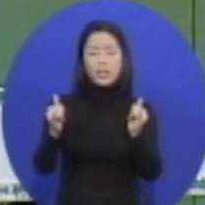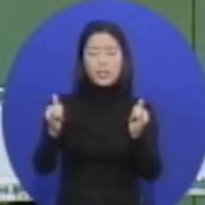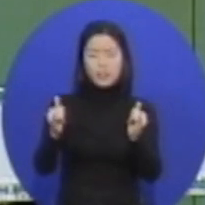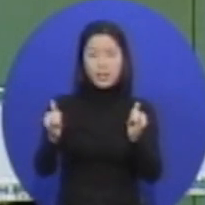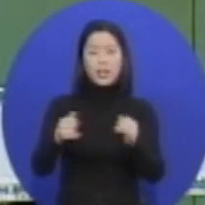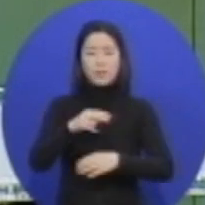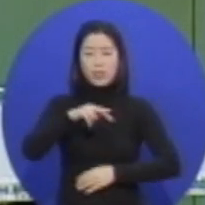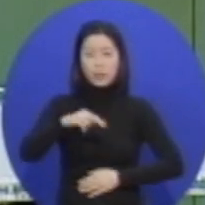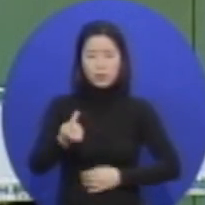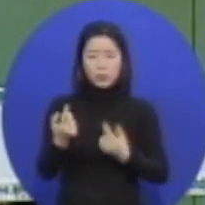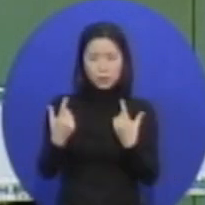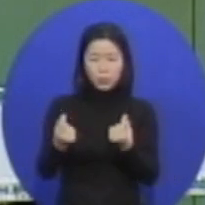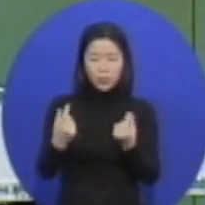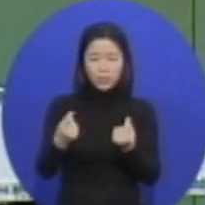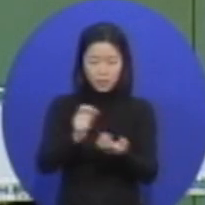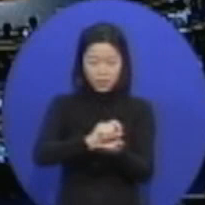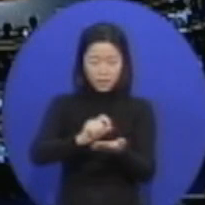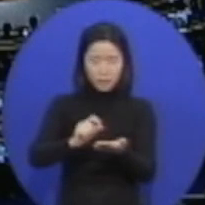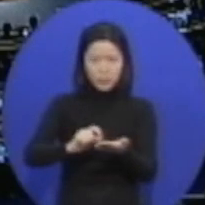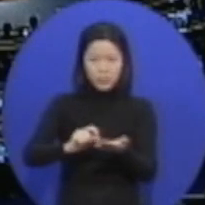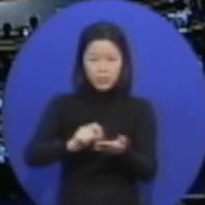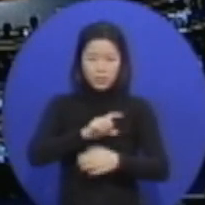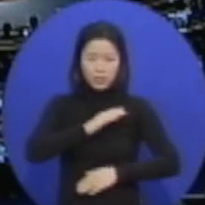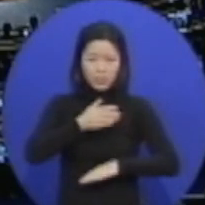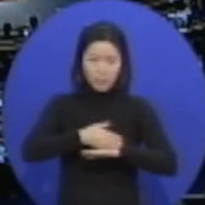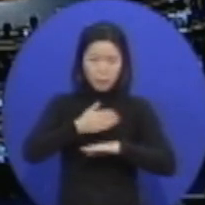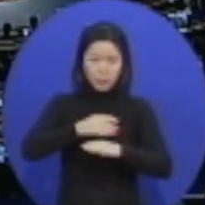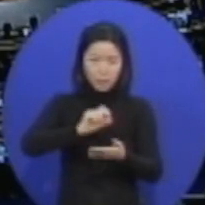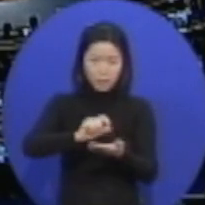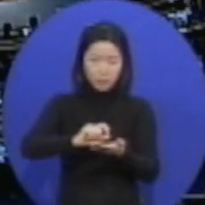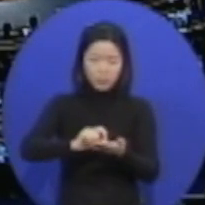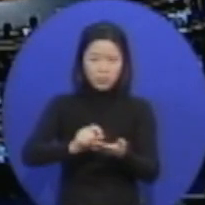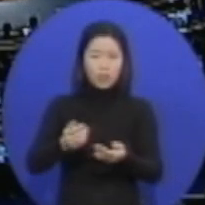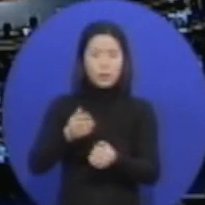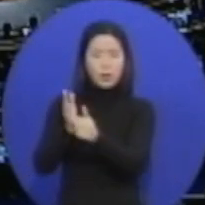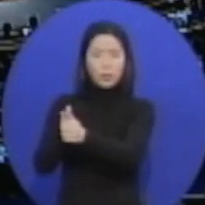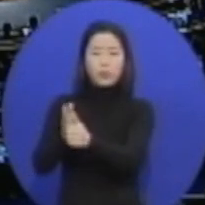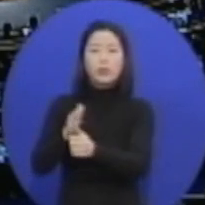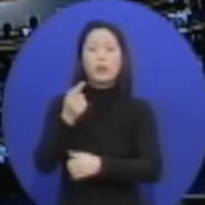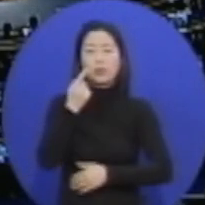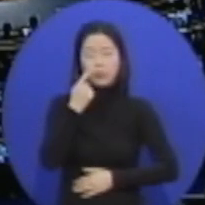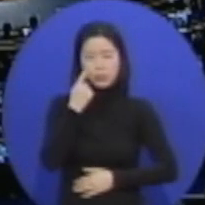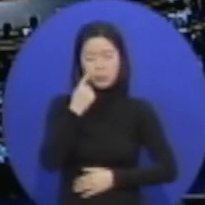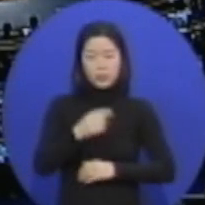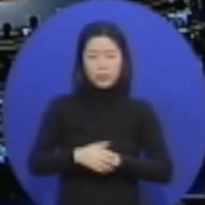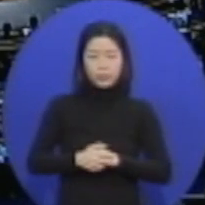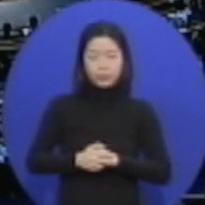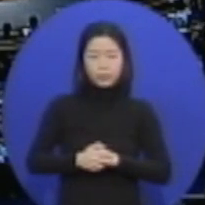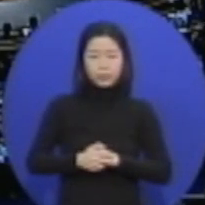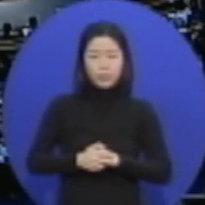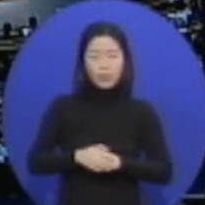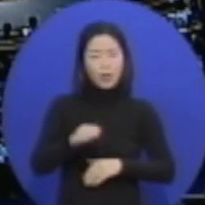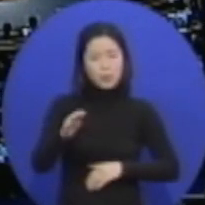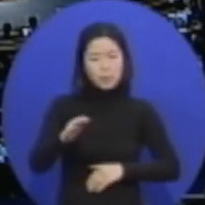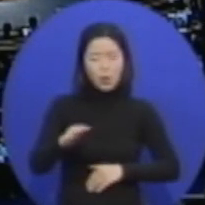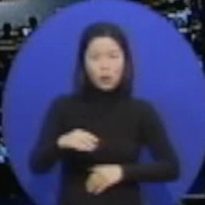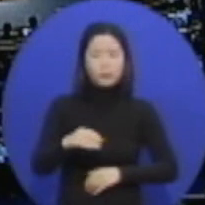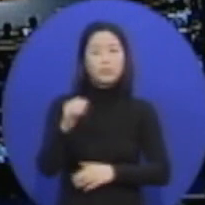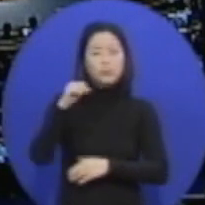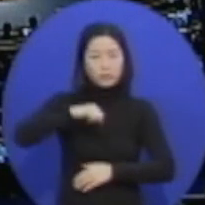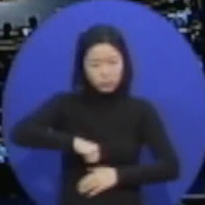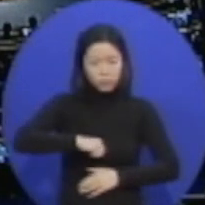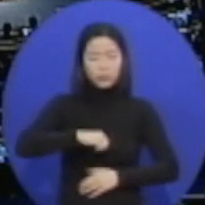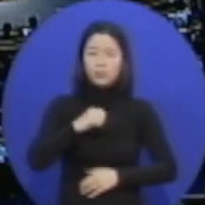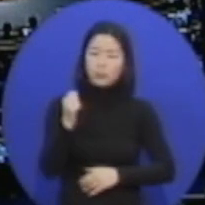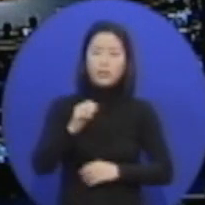이를 교우들에게 권해 드리는 겁니다 여러분 아 해도 되고 안해도 된다고 생각하지